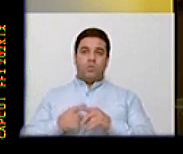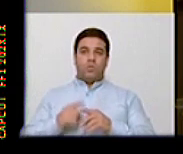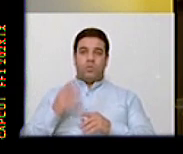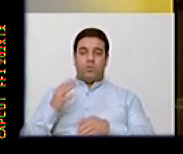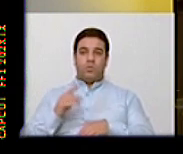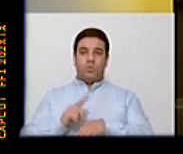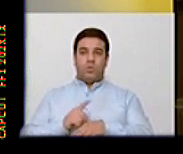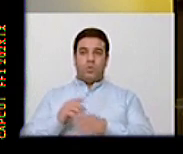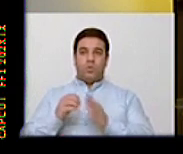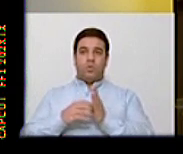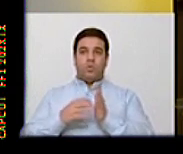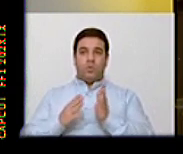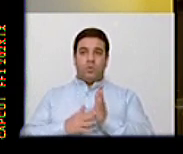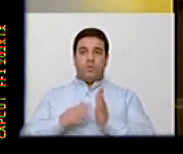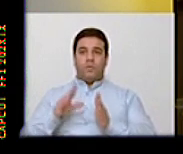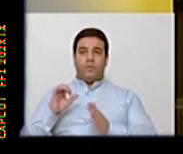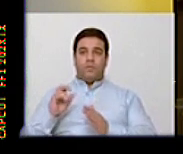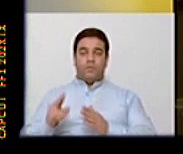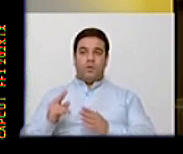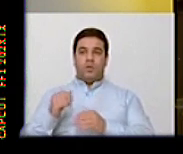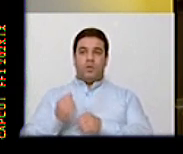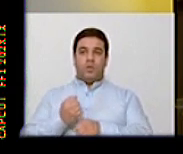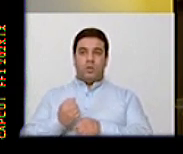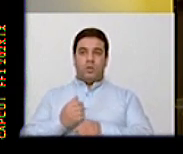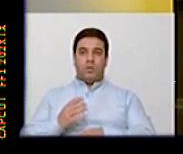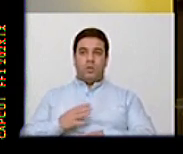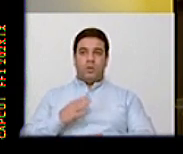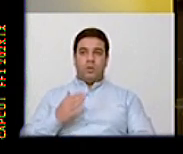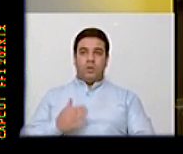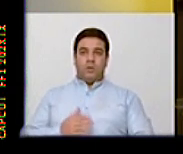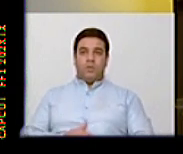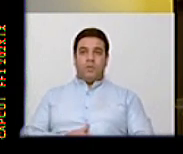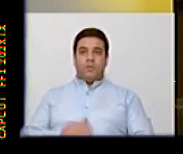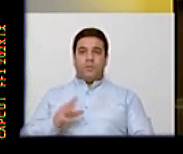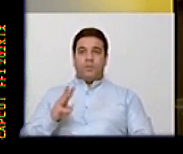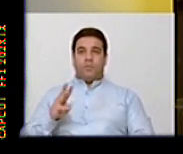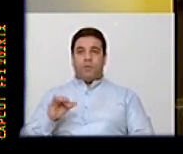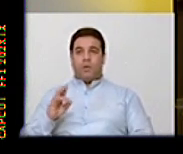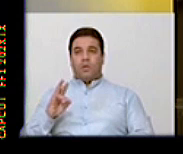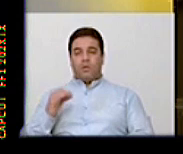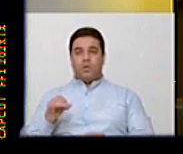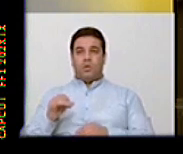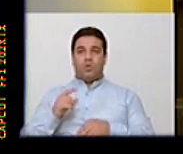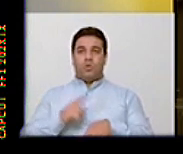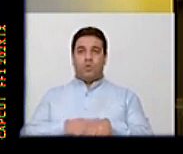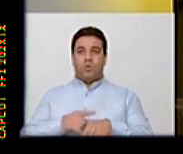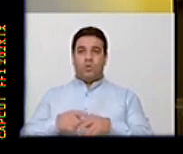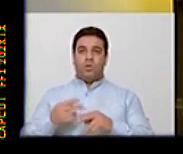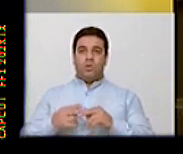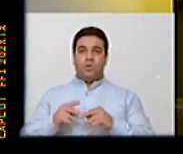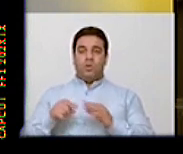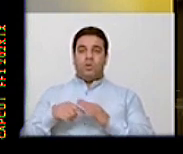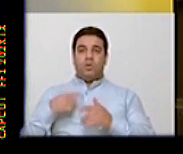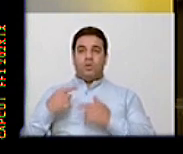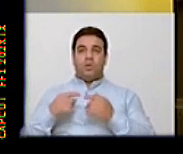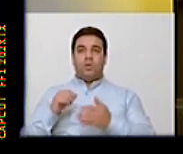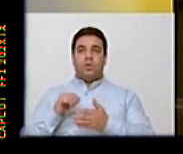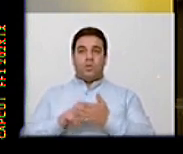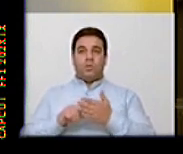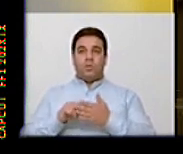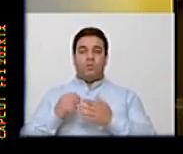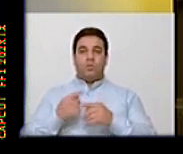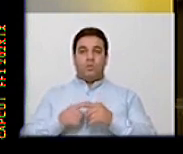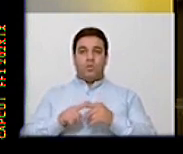soat 19-asrda ishlab chiqilgan. Mayatniklik soatni mayatnikli deyilishiga sabab